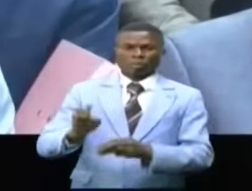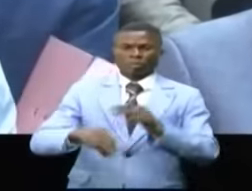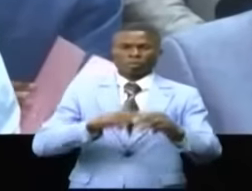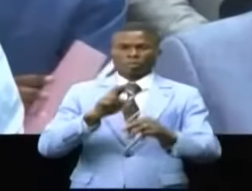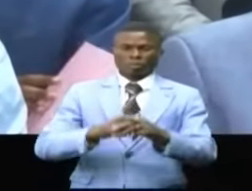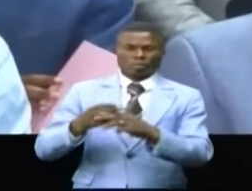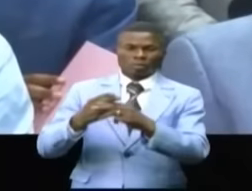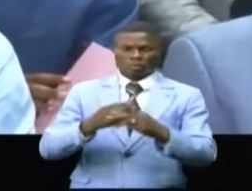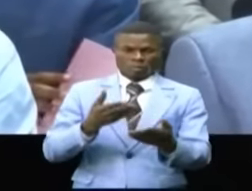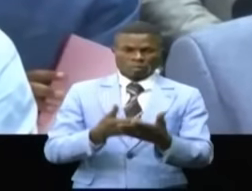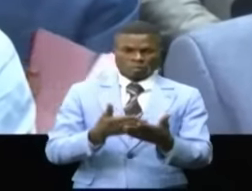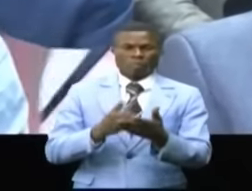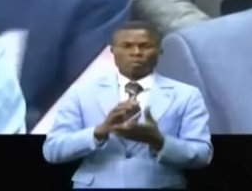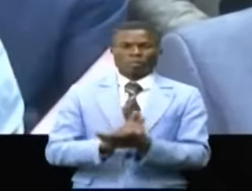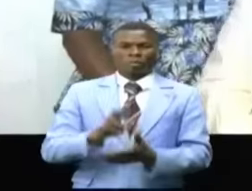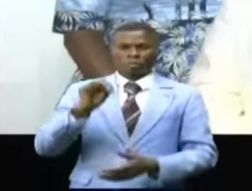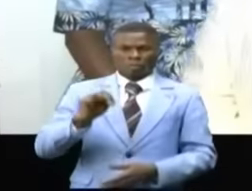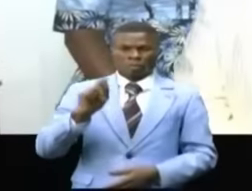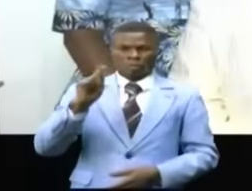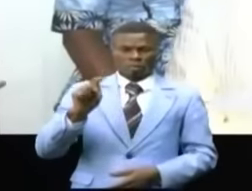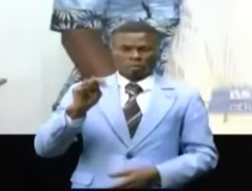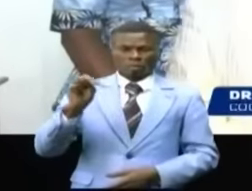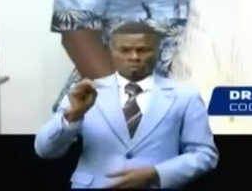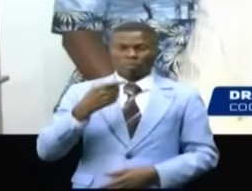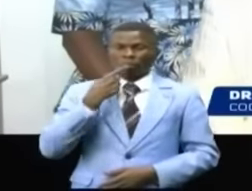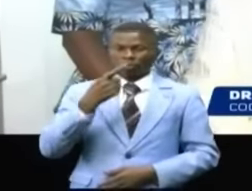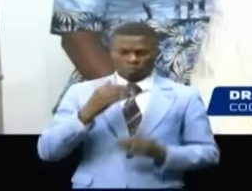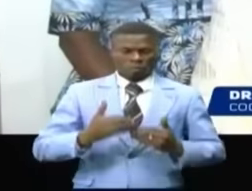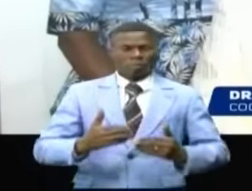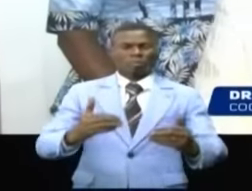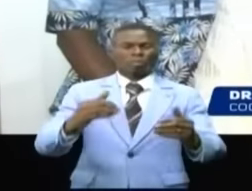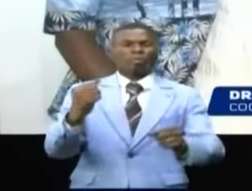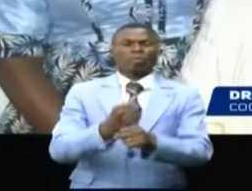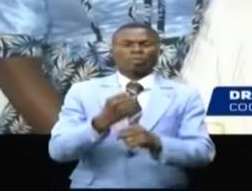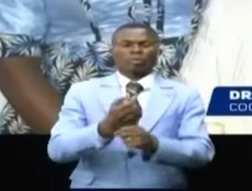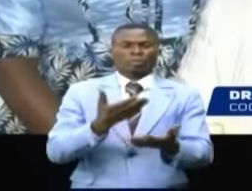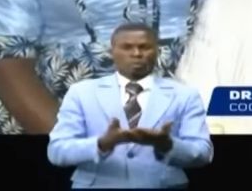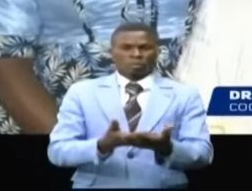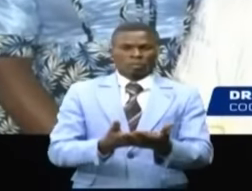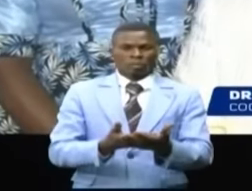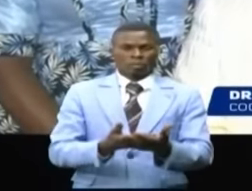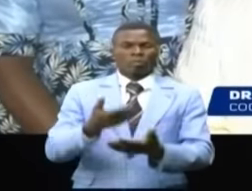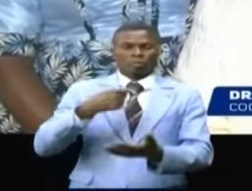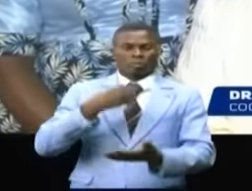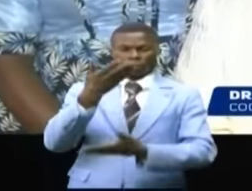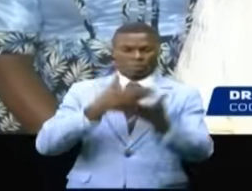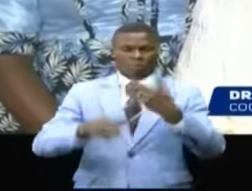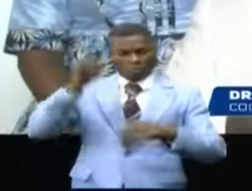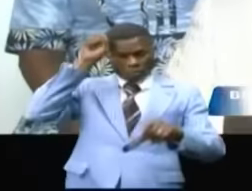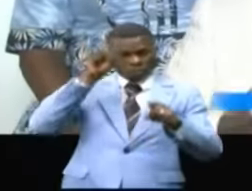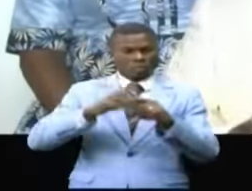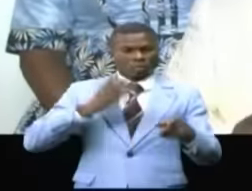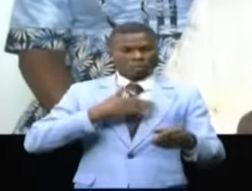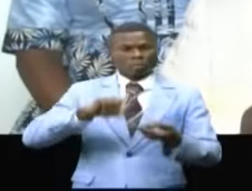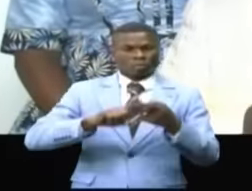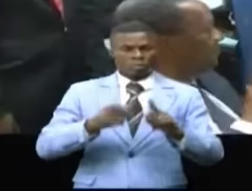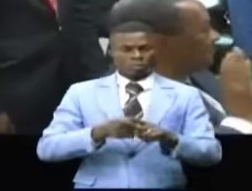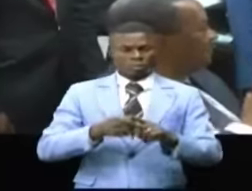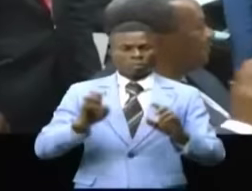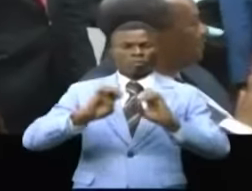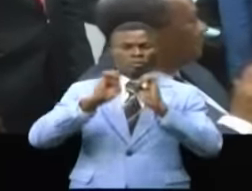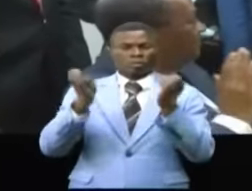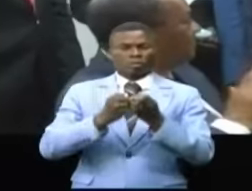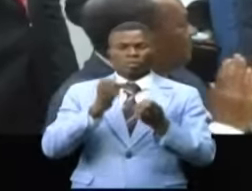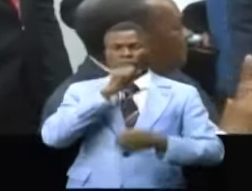national de suivi. Je ne parlerai pas de règne, mais d'une continuité du travail. Je viens de remplacer un frère et un ami. L'équipe